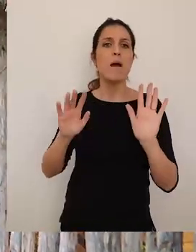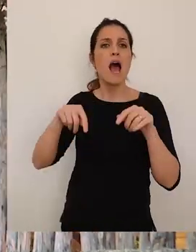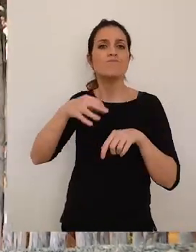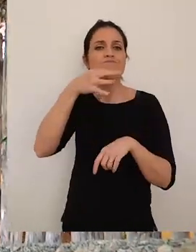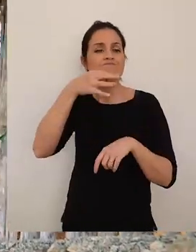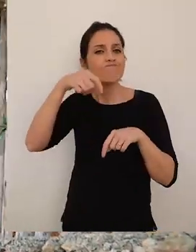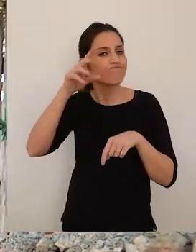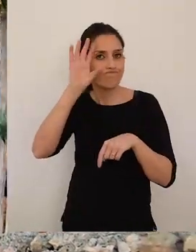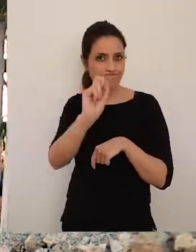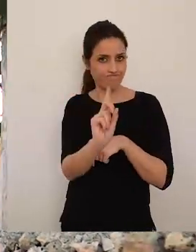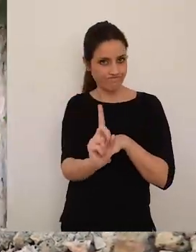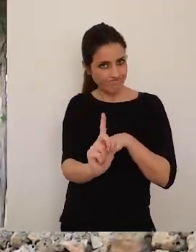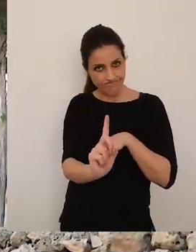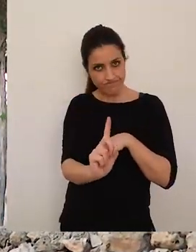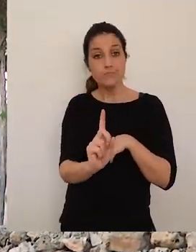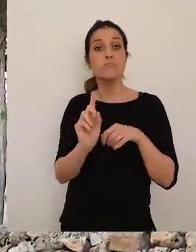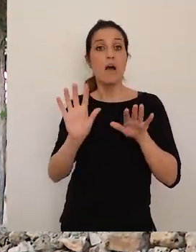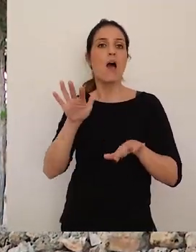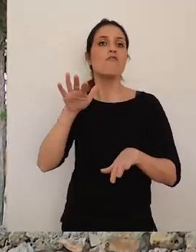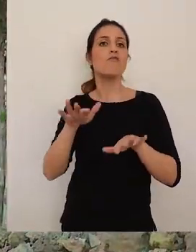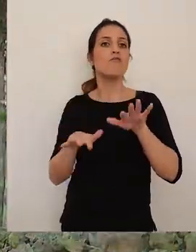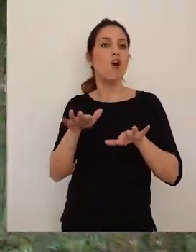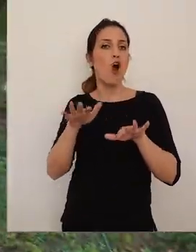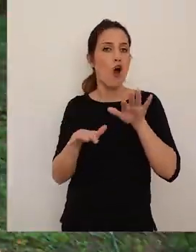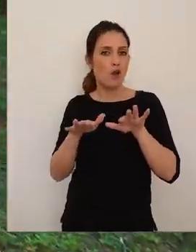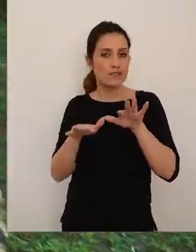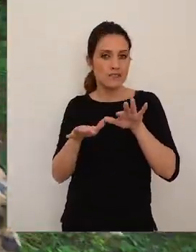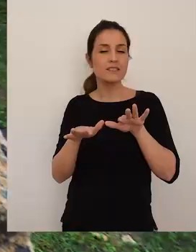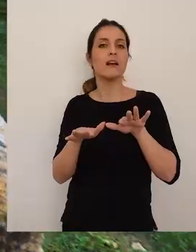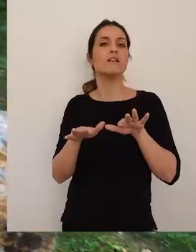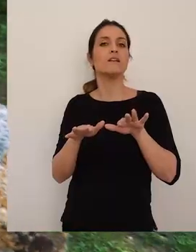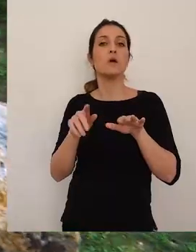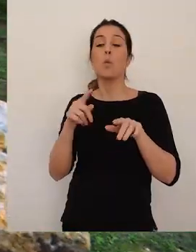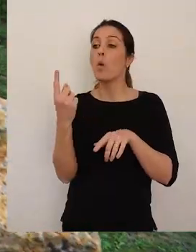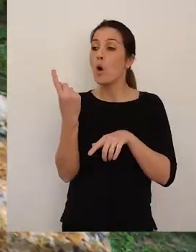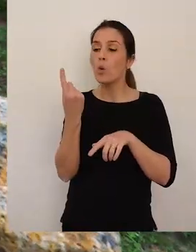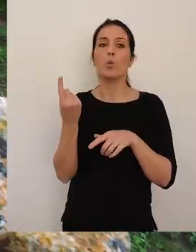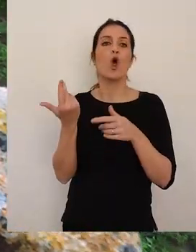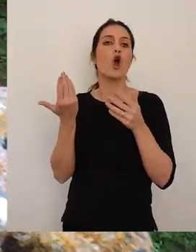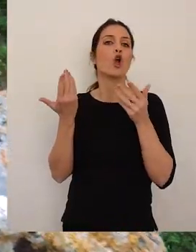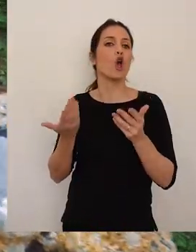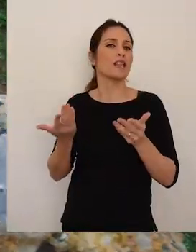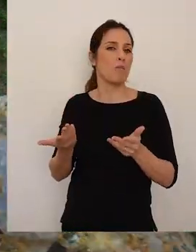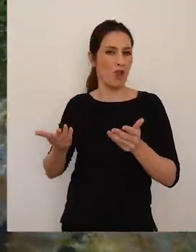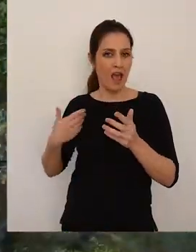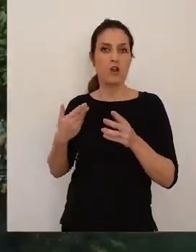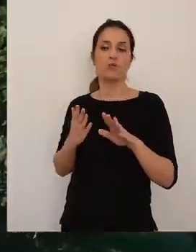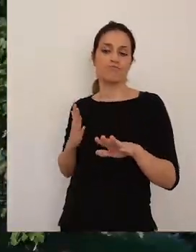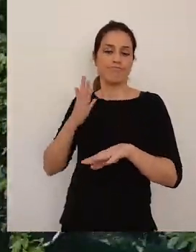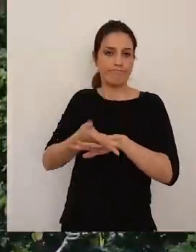oggi incomprensibile, anche se molto probabilmente è dovuto all'intervento dell'uomo contemporaneo per qualche fine